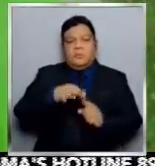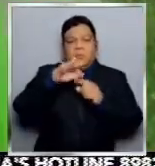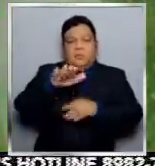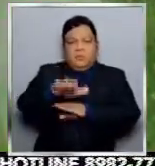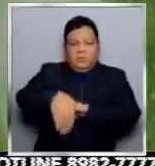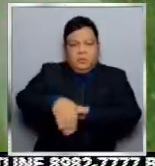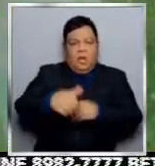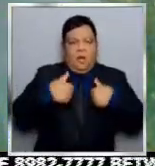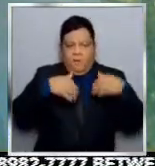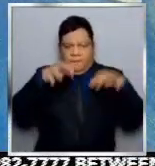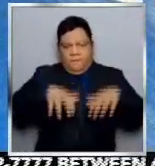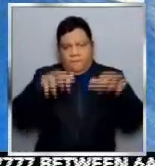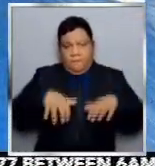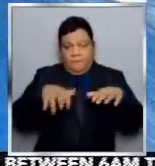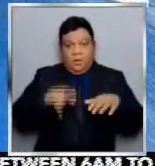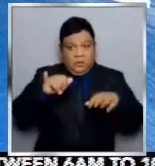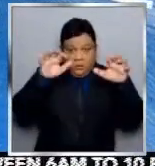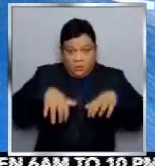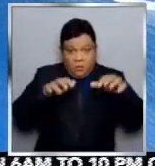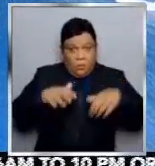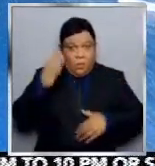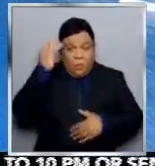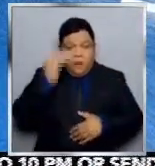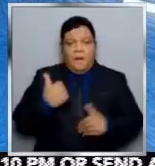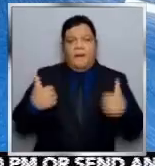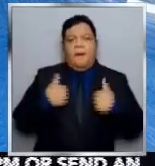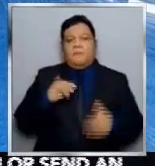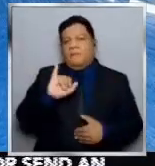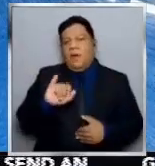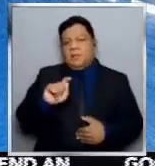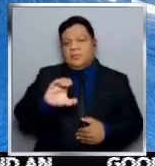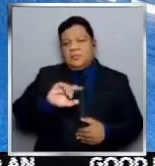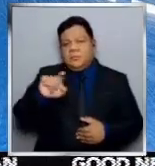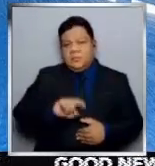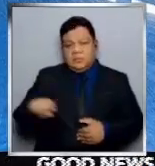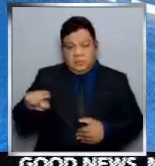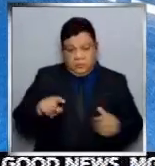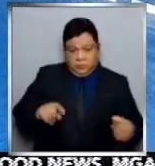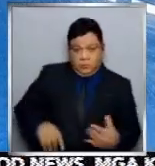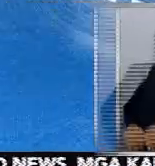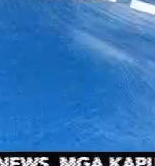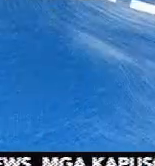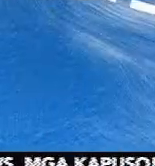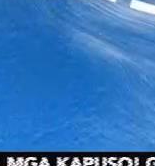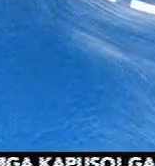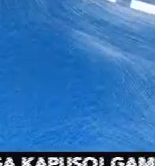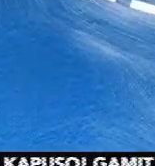sa PAGASA, ang mga pag-ulan sa bansa ay dulot ng Intertropical Convergence Zone o ITCZ at localized